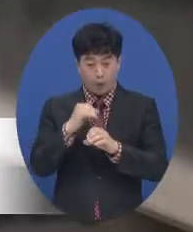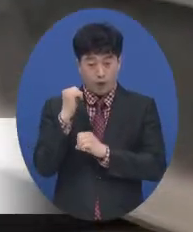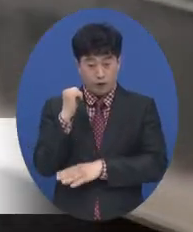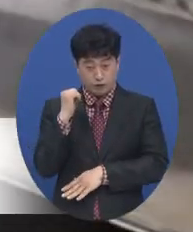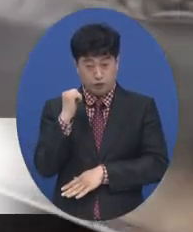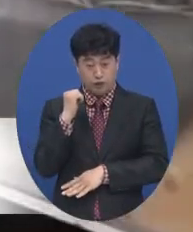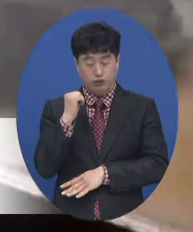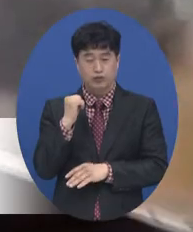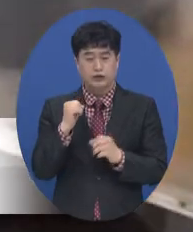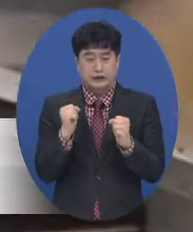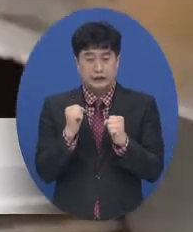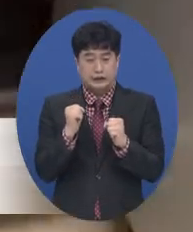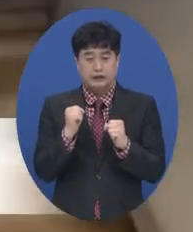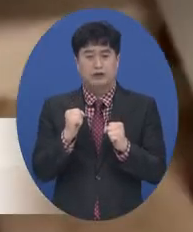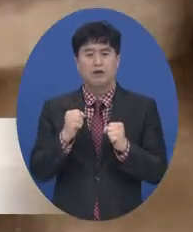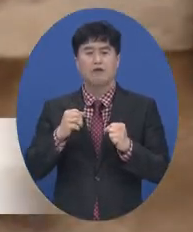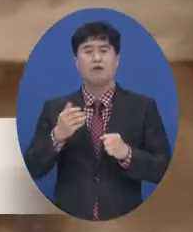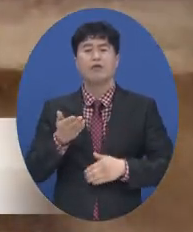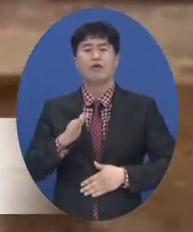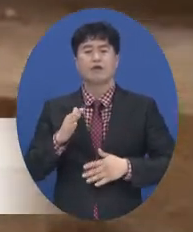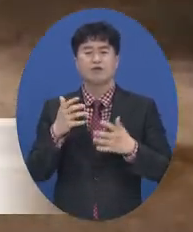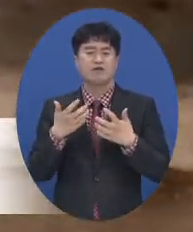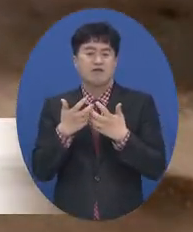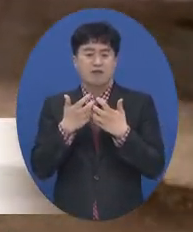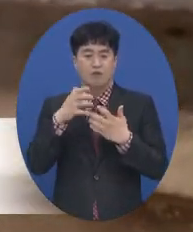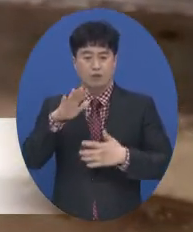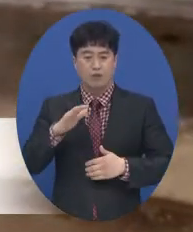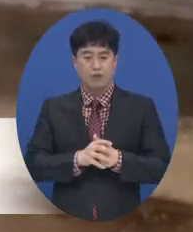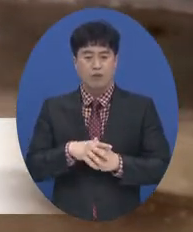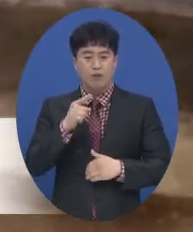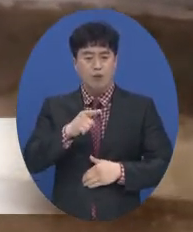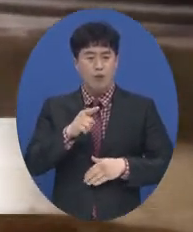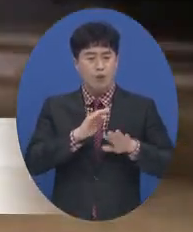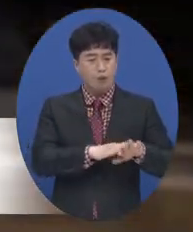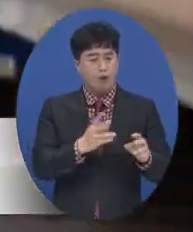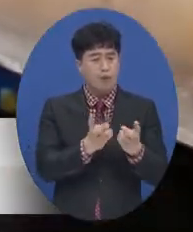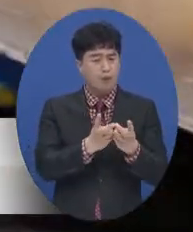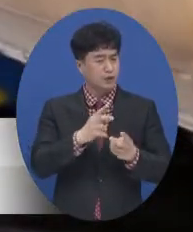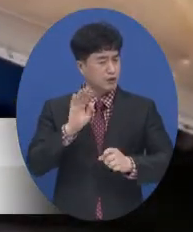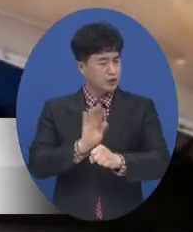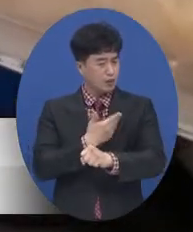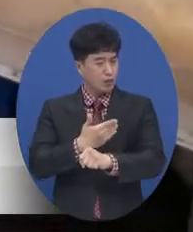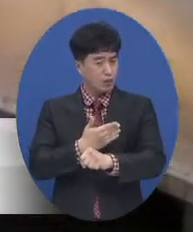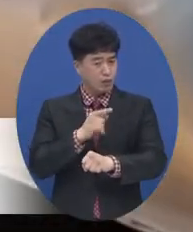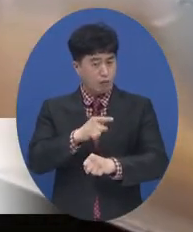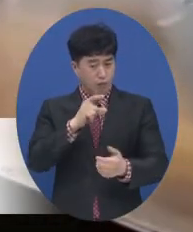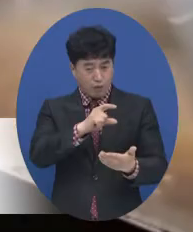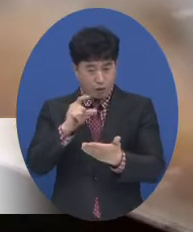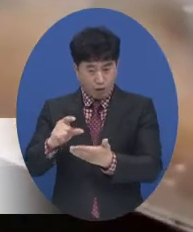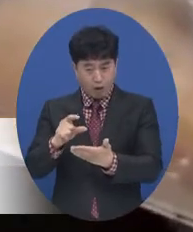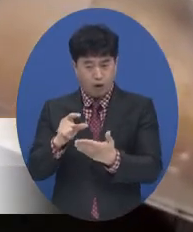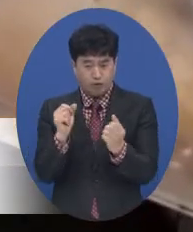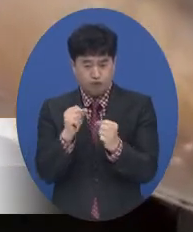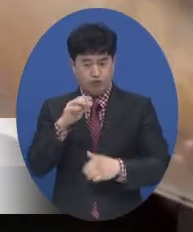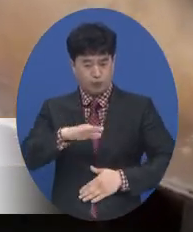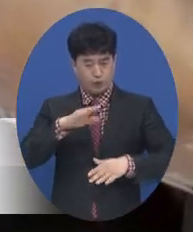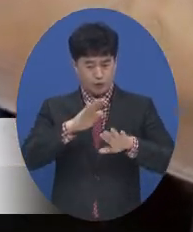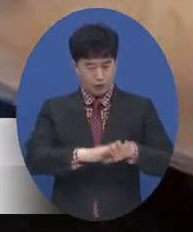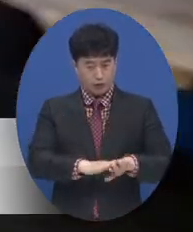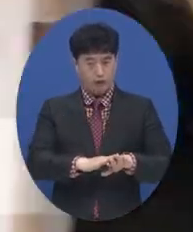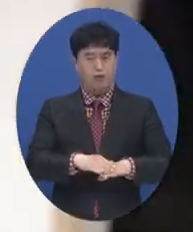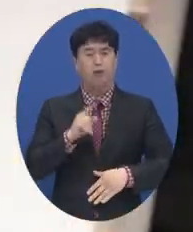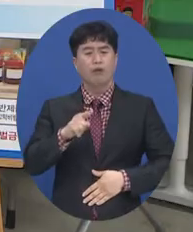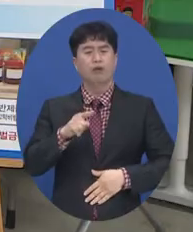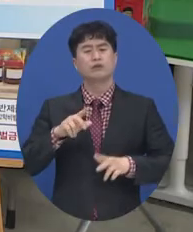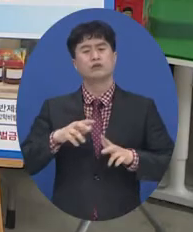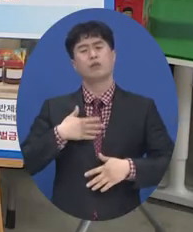근데 지금 이거 방법 자체가 지금 잘못된 거예요. 어떤데 여기 써져 있는 거 봐봐요. 냉장 보관이라고 돼